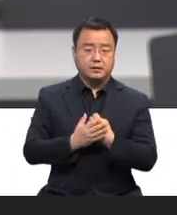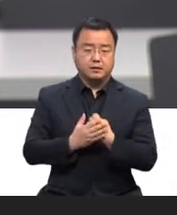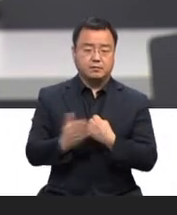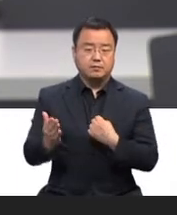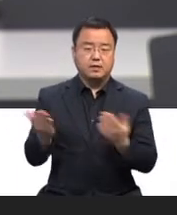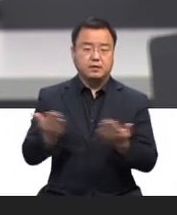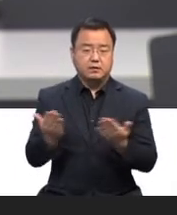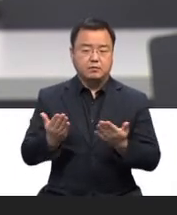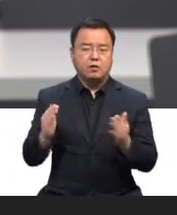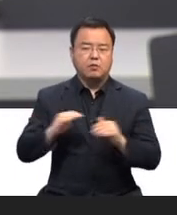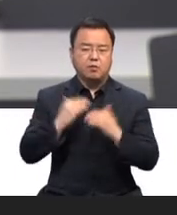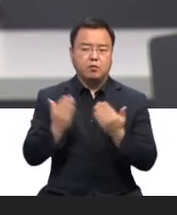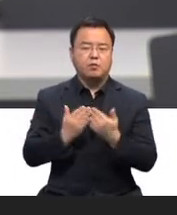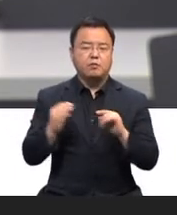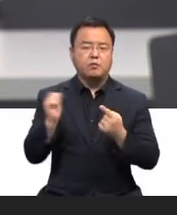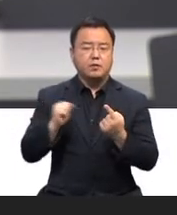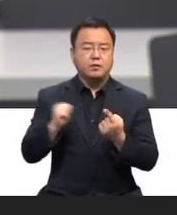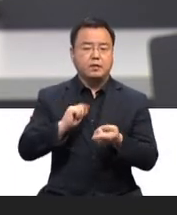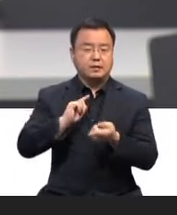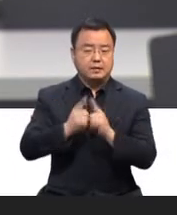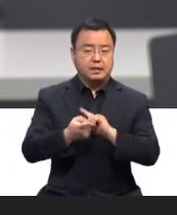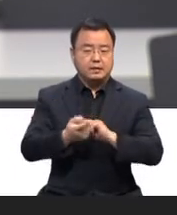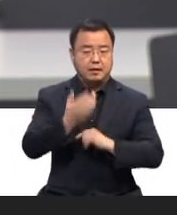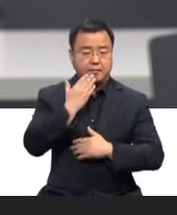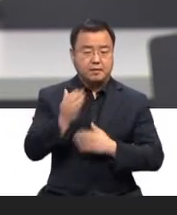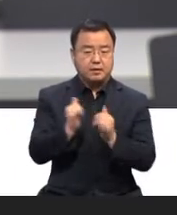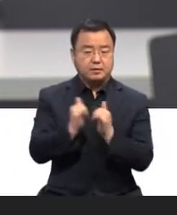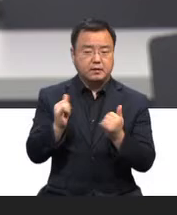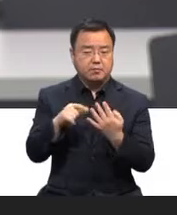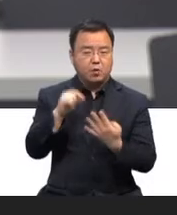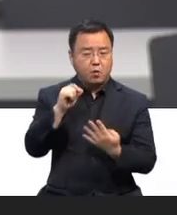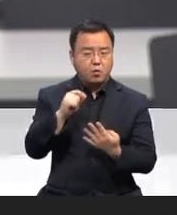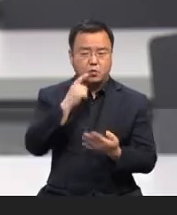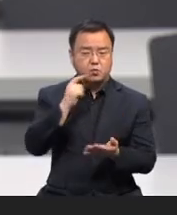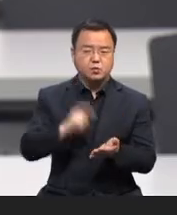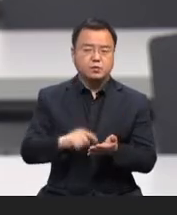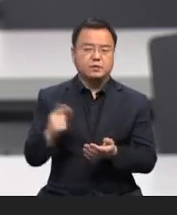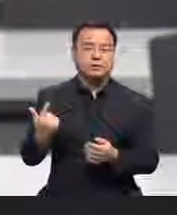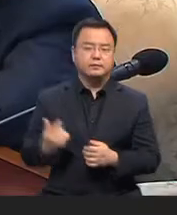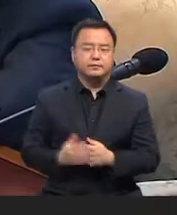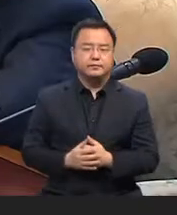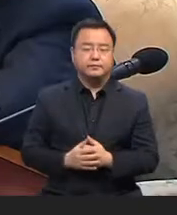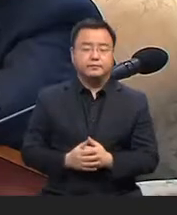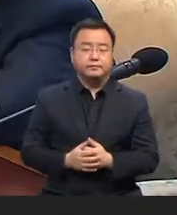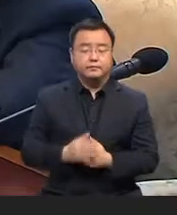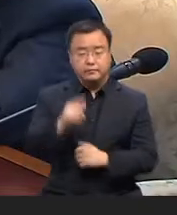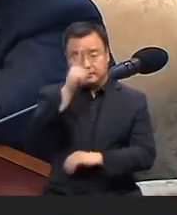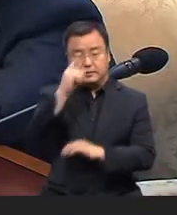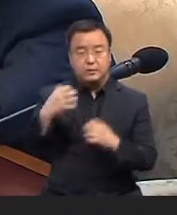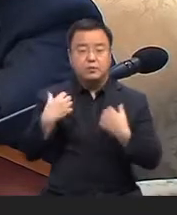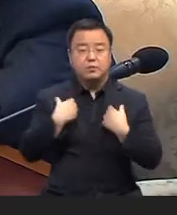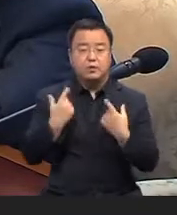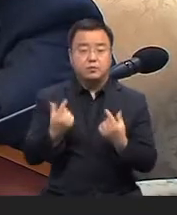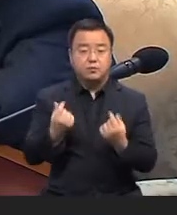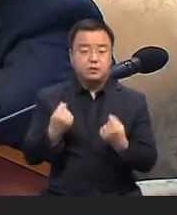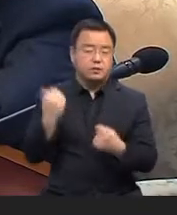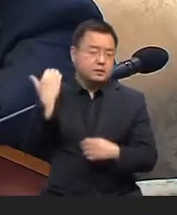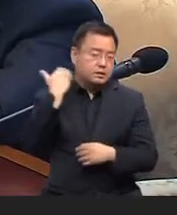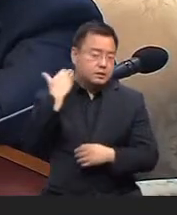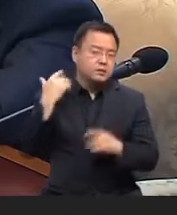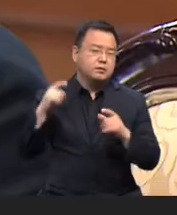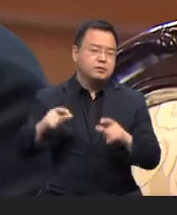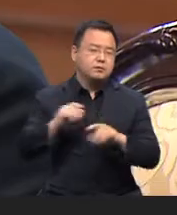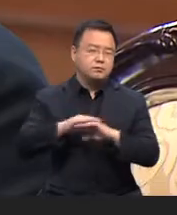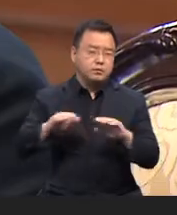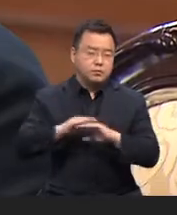대체할 수 있는 대체 인력을 뽑는 게 쉬운 일은 아닙니다 정부가 이런 사각지대를 없애기